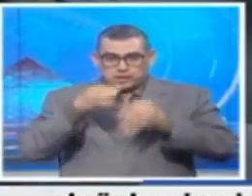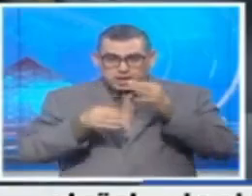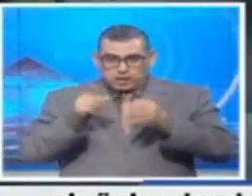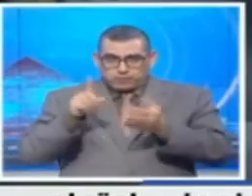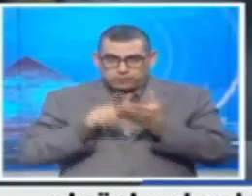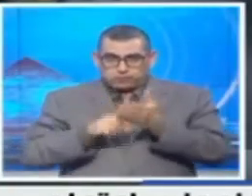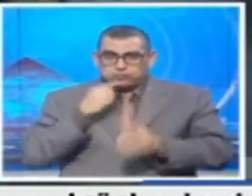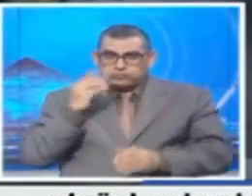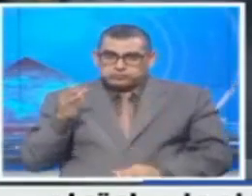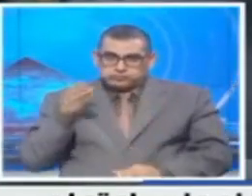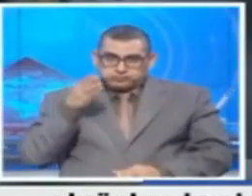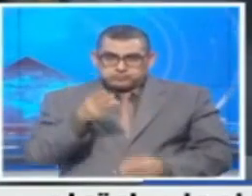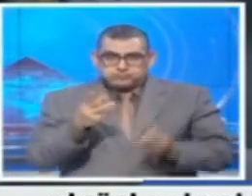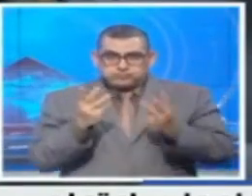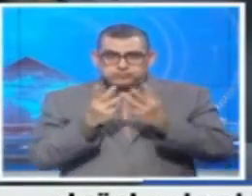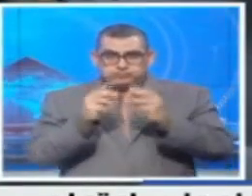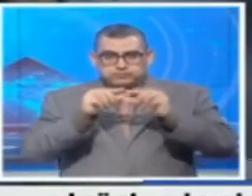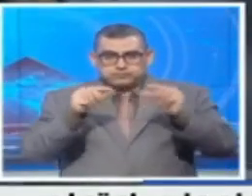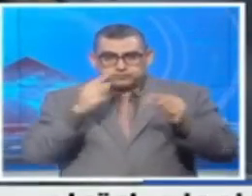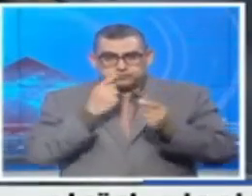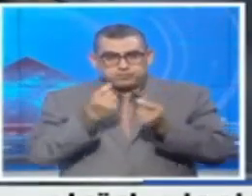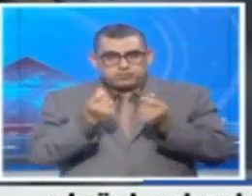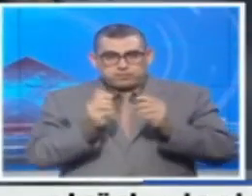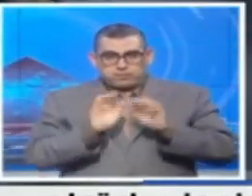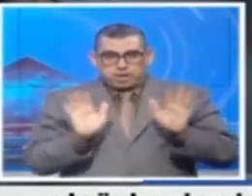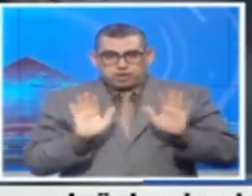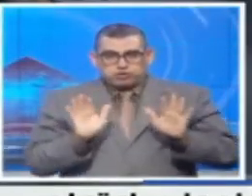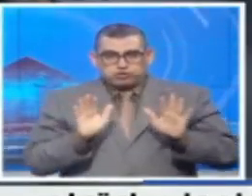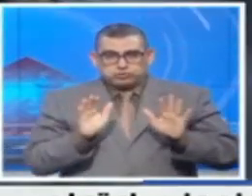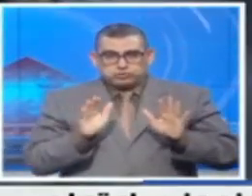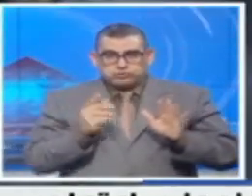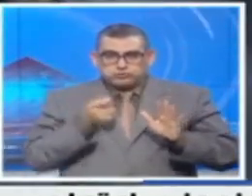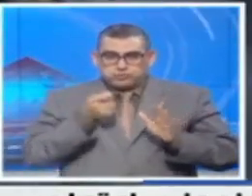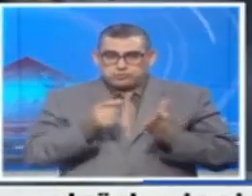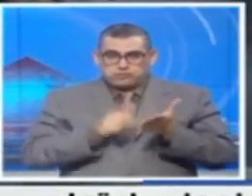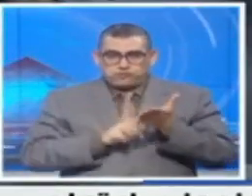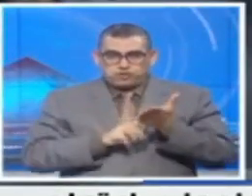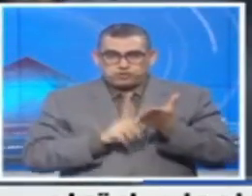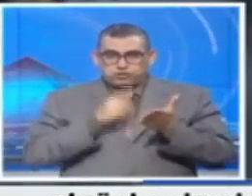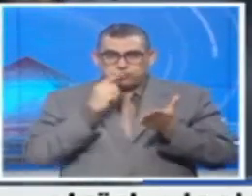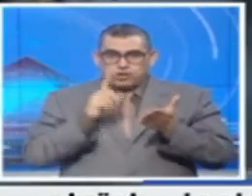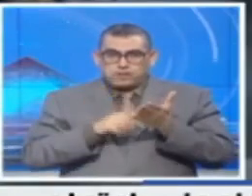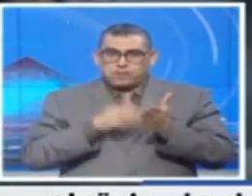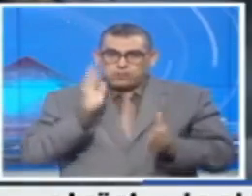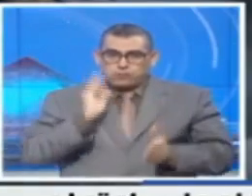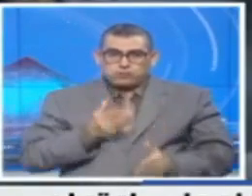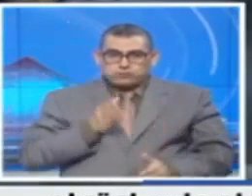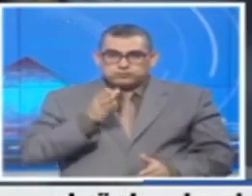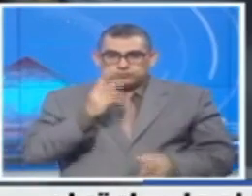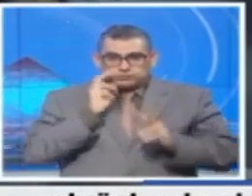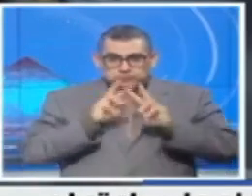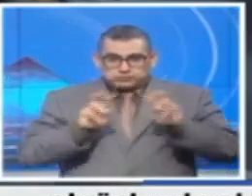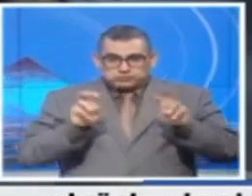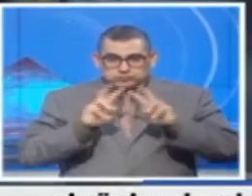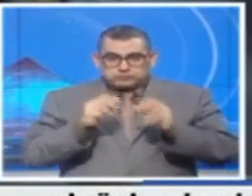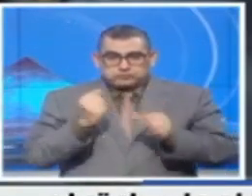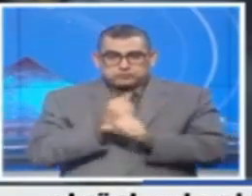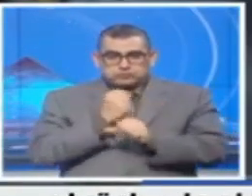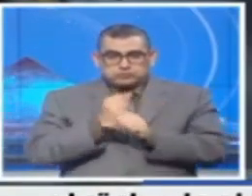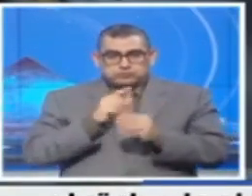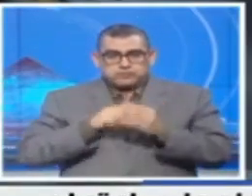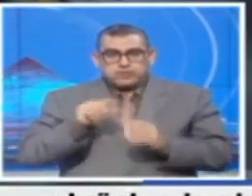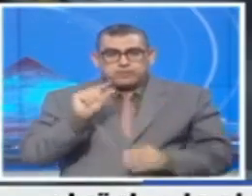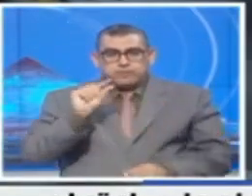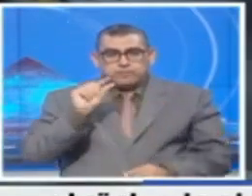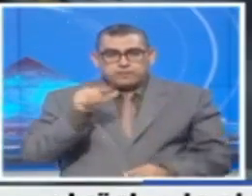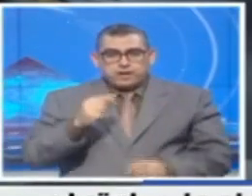أن يدخلوا عليها مجانا بدون أي تكلفة، ويستطيعوا أن هم يدرسوا هذه البرامج